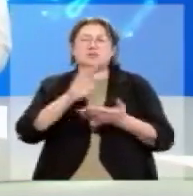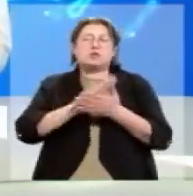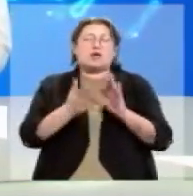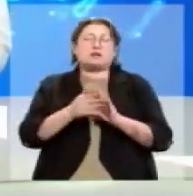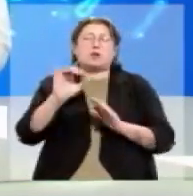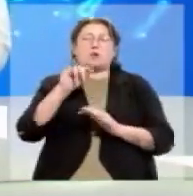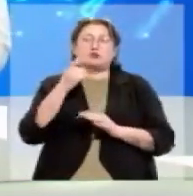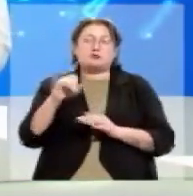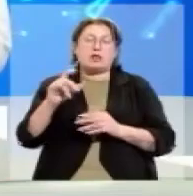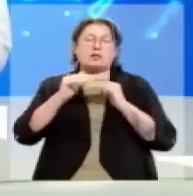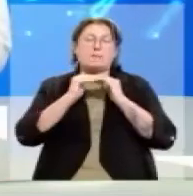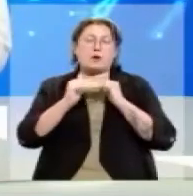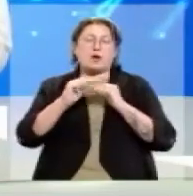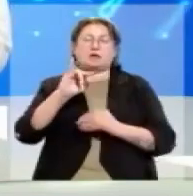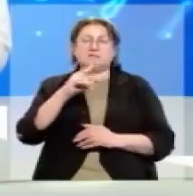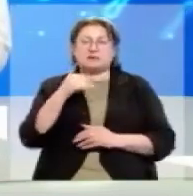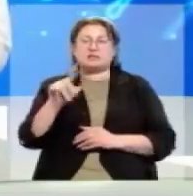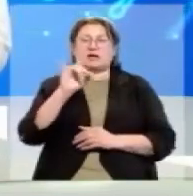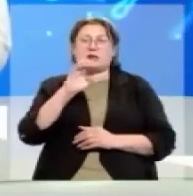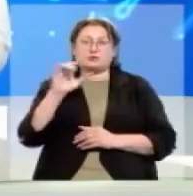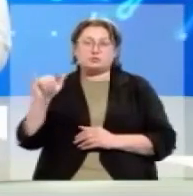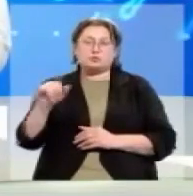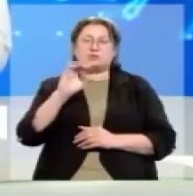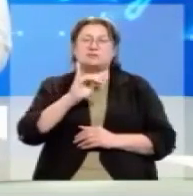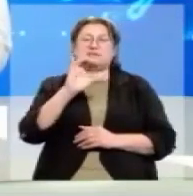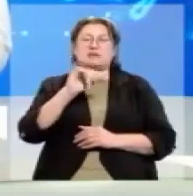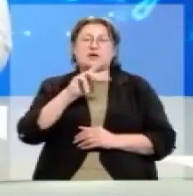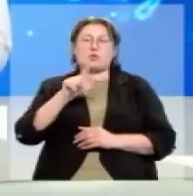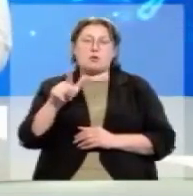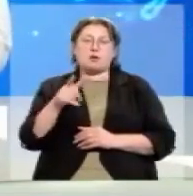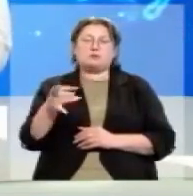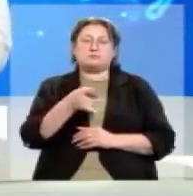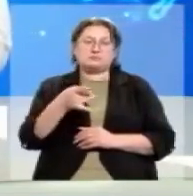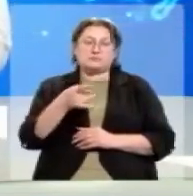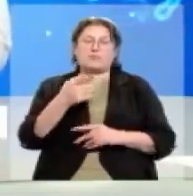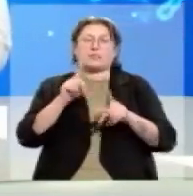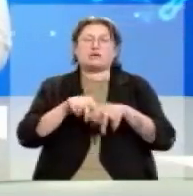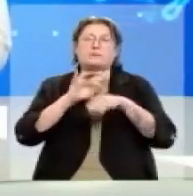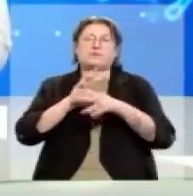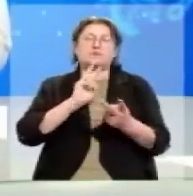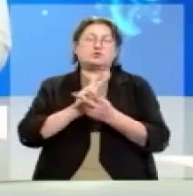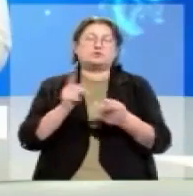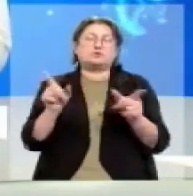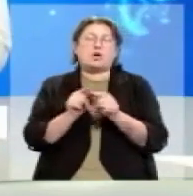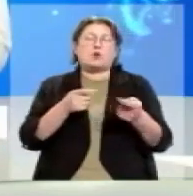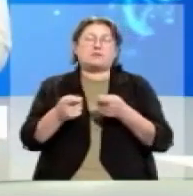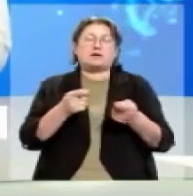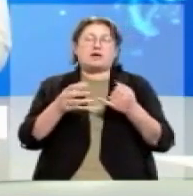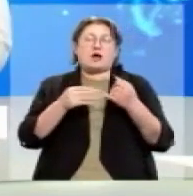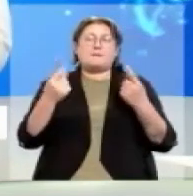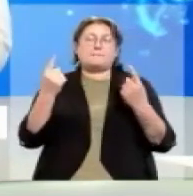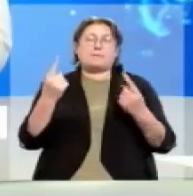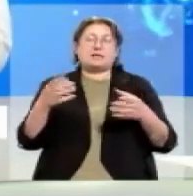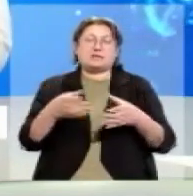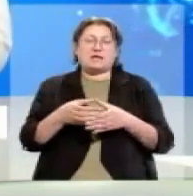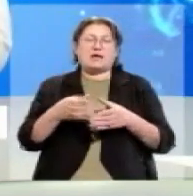состоянием урожая на полях Алтынсаринского, Карасузского и Сырыкольского районов, а также провел встречу с руководителями агрокомпании.